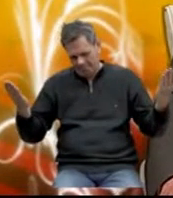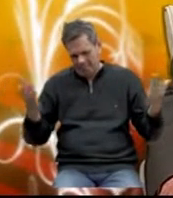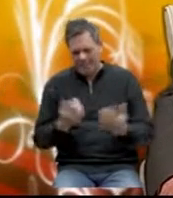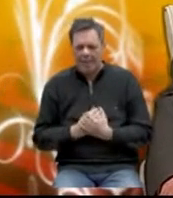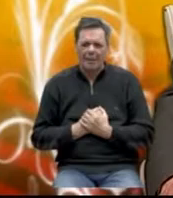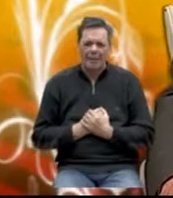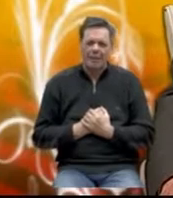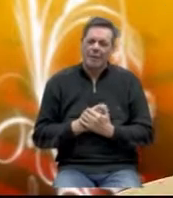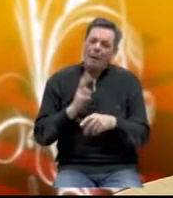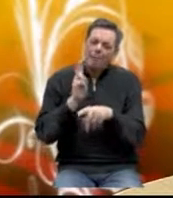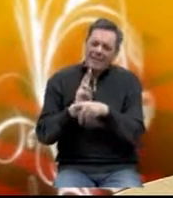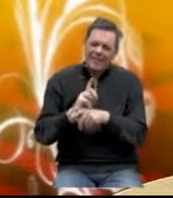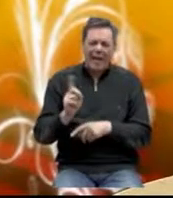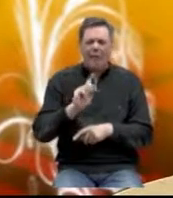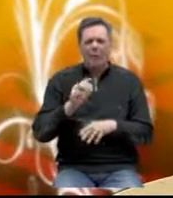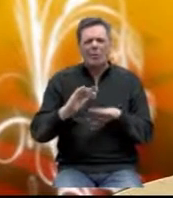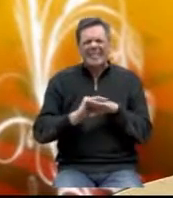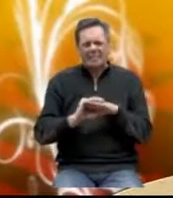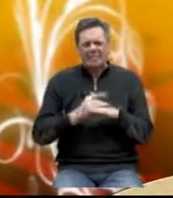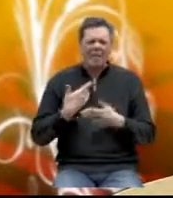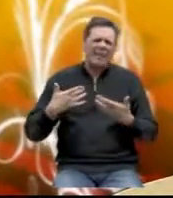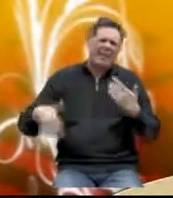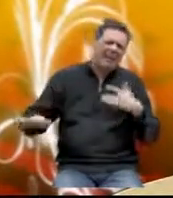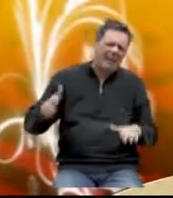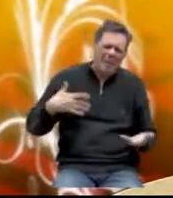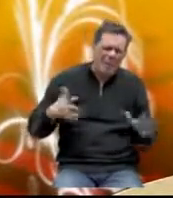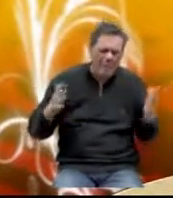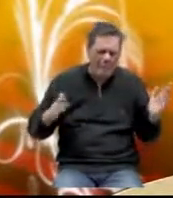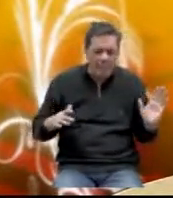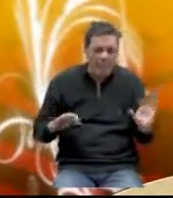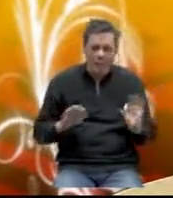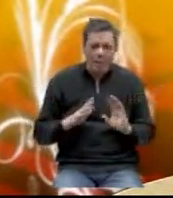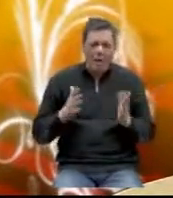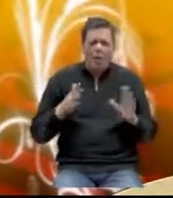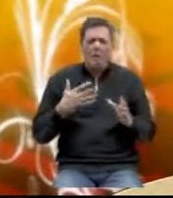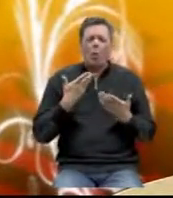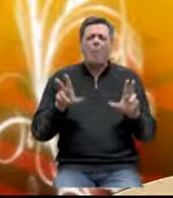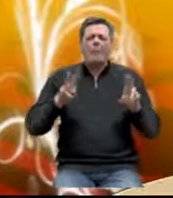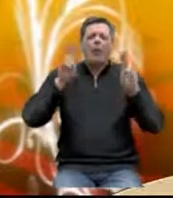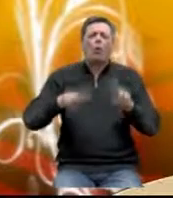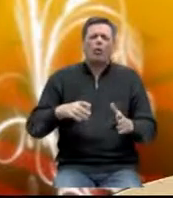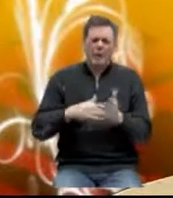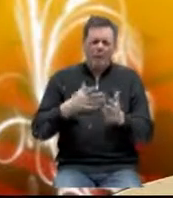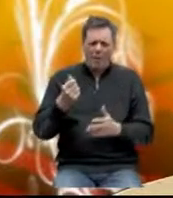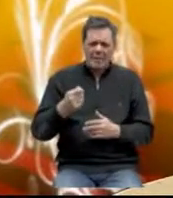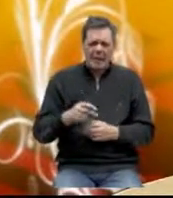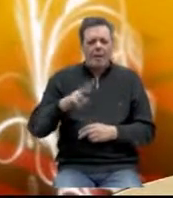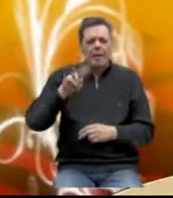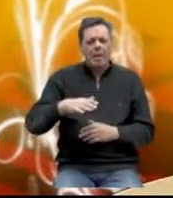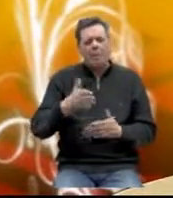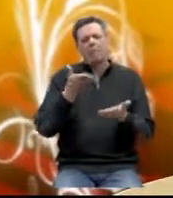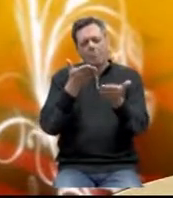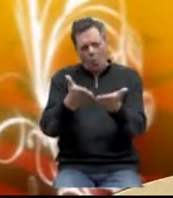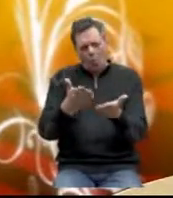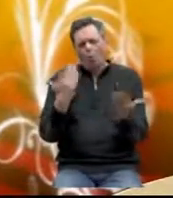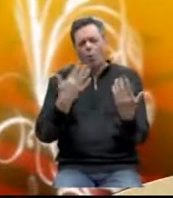Eto, pazite, nemojte se ispričavati da nemate, da imate. Niko nema koliko bi baš htio, ali to nije ni važno. Ima toliko koliko želi